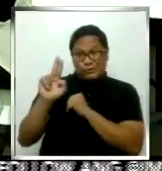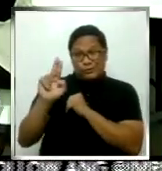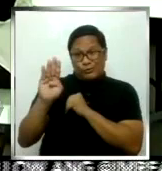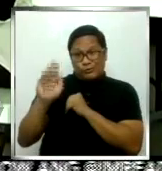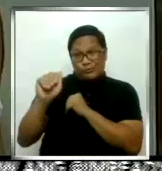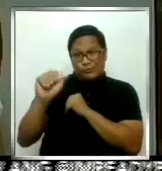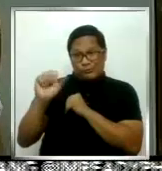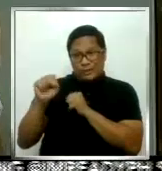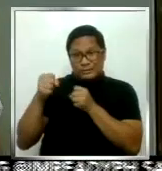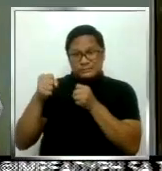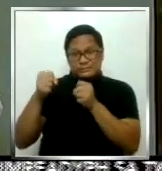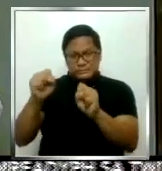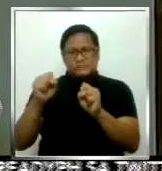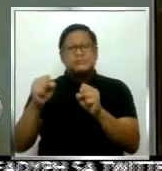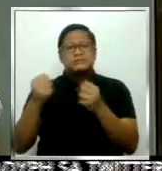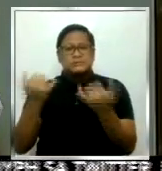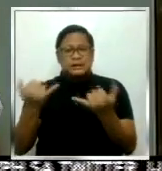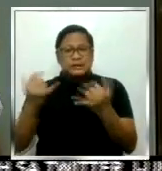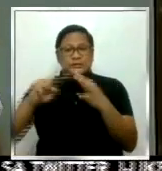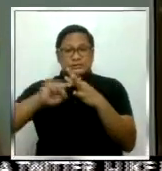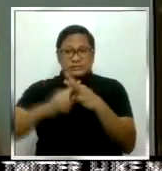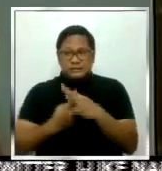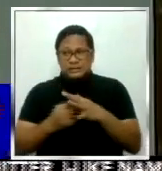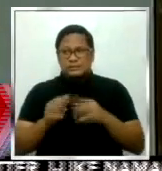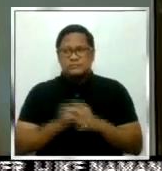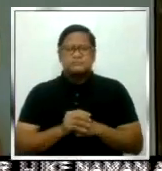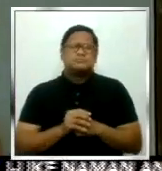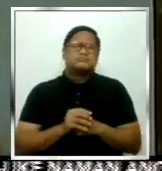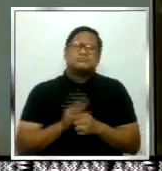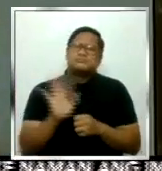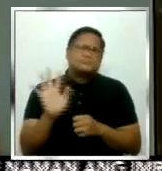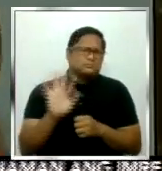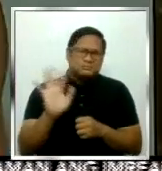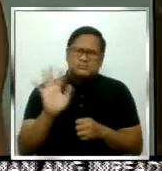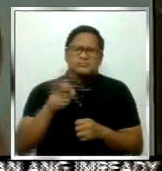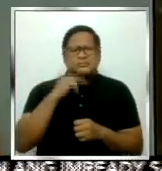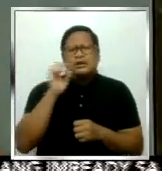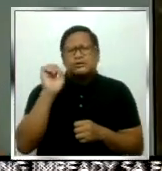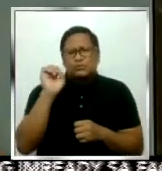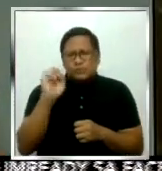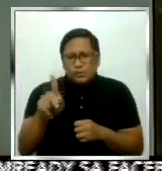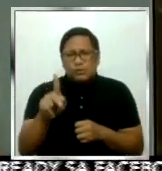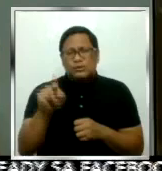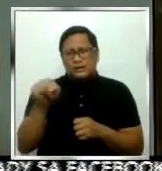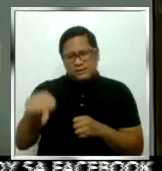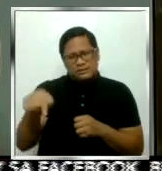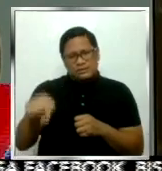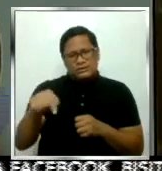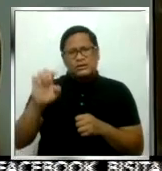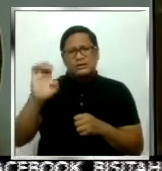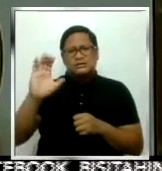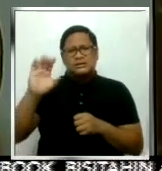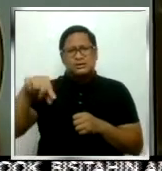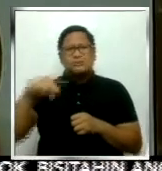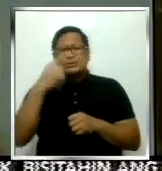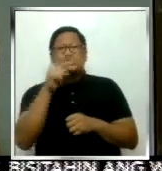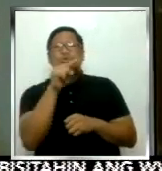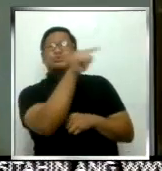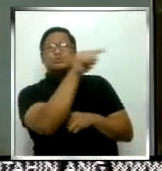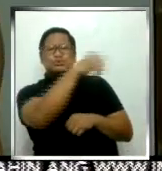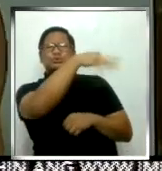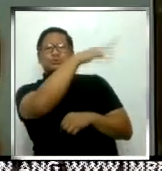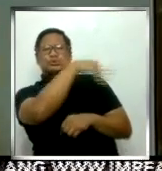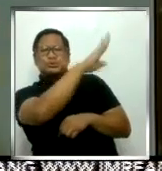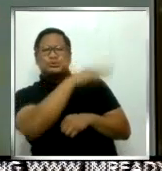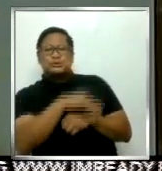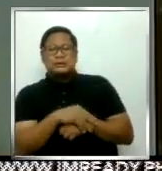nagsisimulang kumita uli. Hindi naman okay na mag-ECQ dito dahil sila doon lang sa bandarun eh. Kaya lang, siyempre